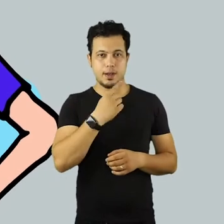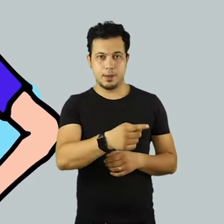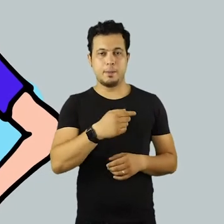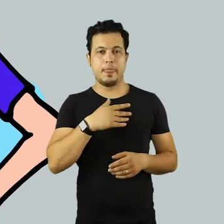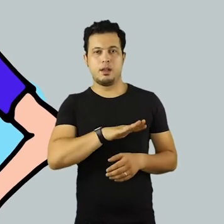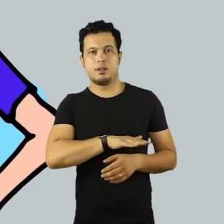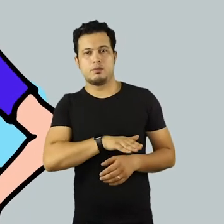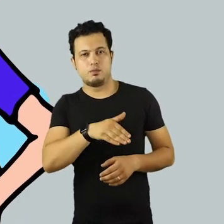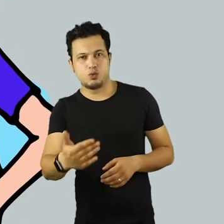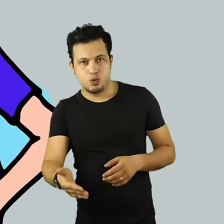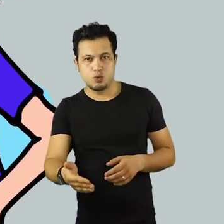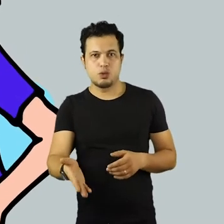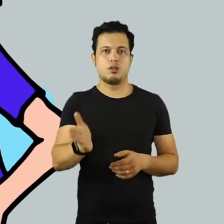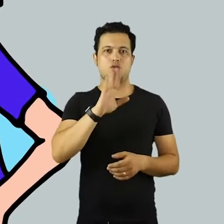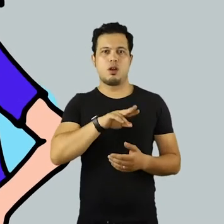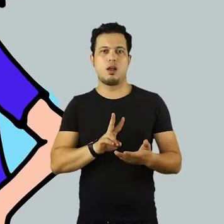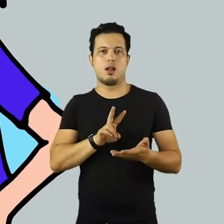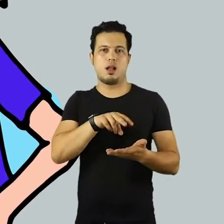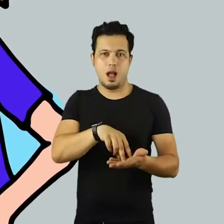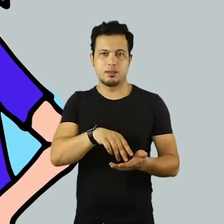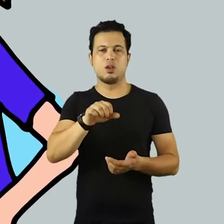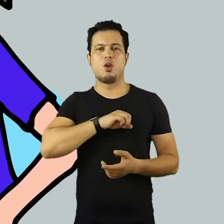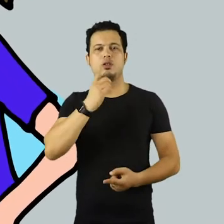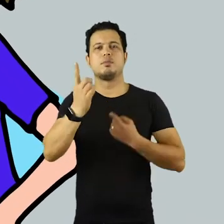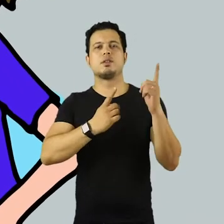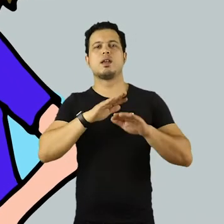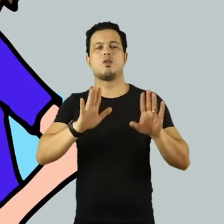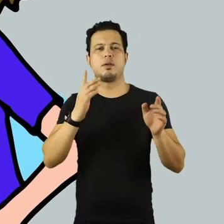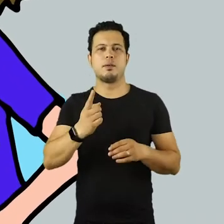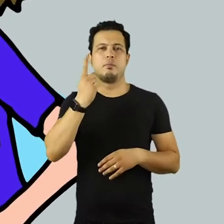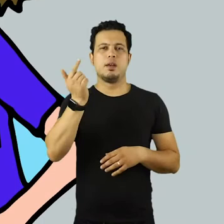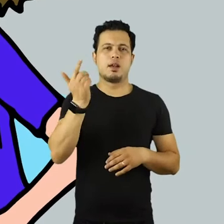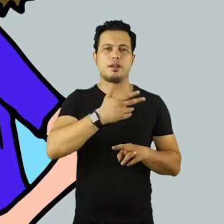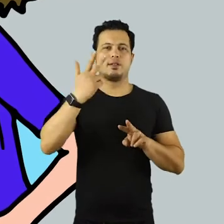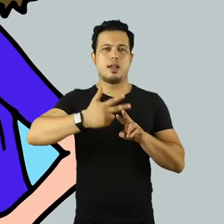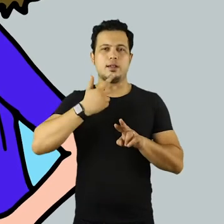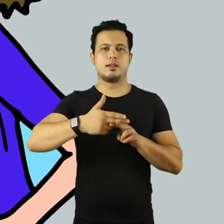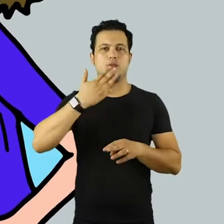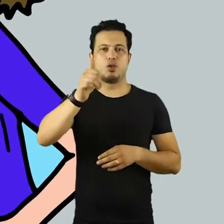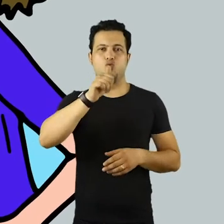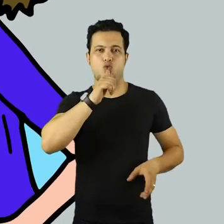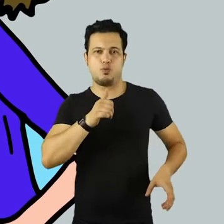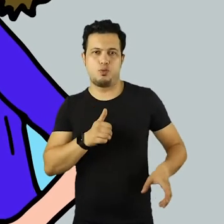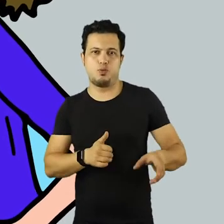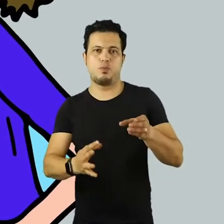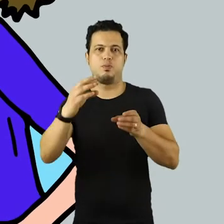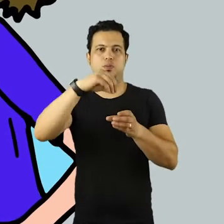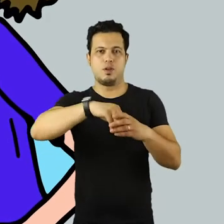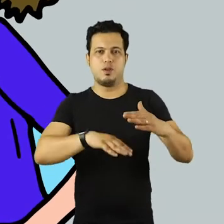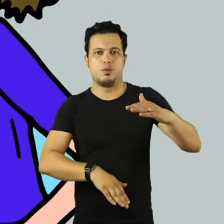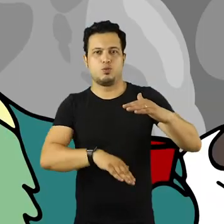aşağı kaydı ancak korkacak bir şey olmadı. Birkaç denemeden sonra nihayet suyu almayı